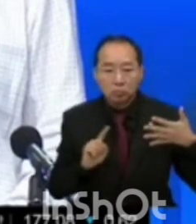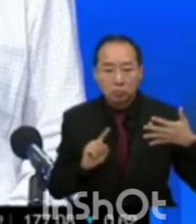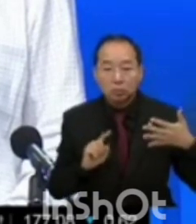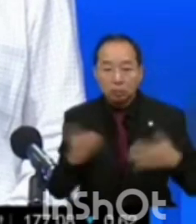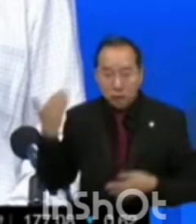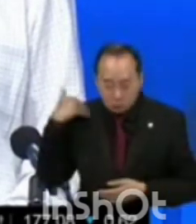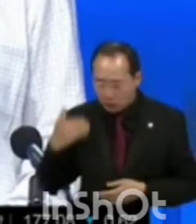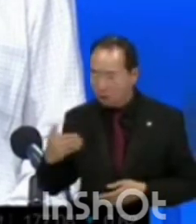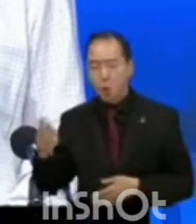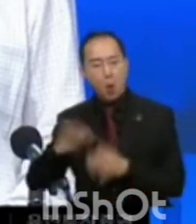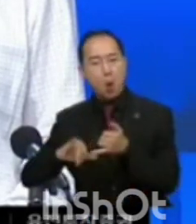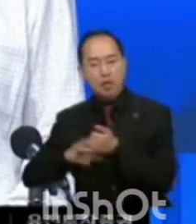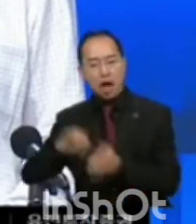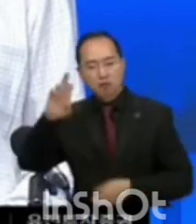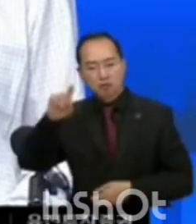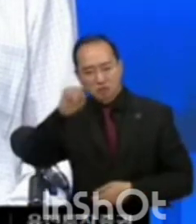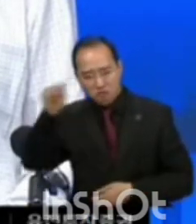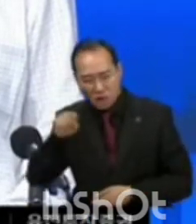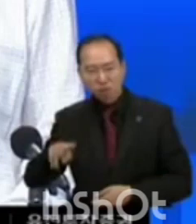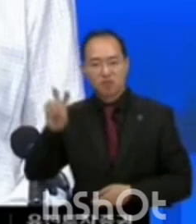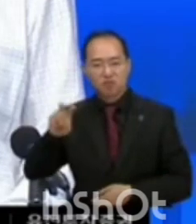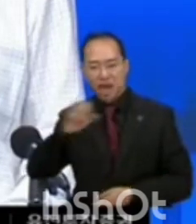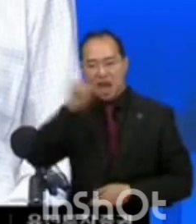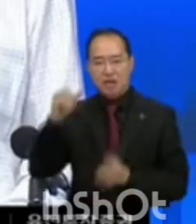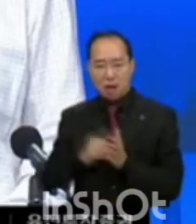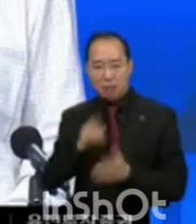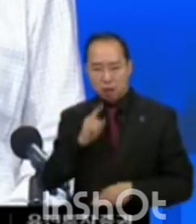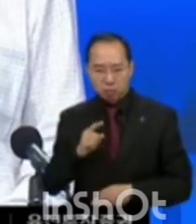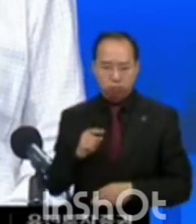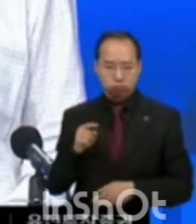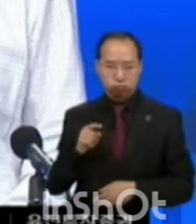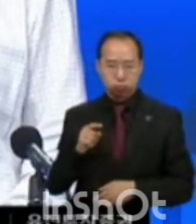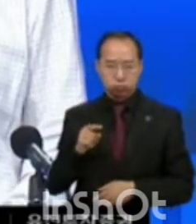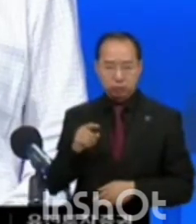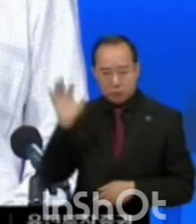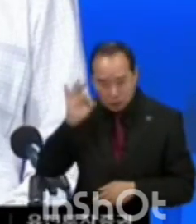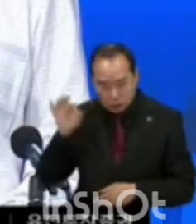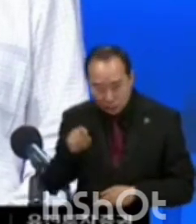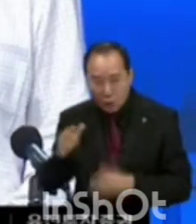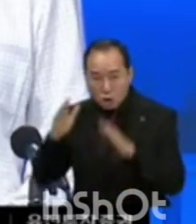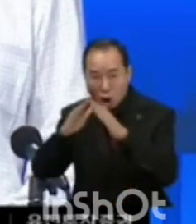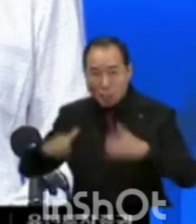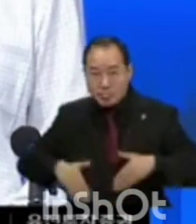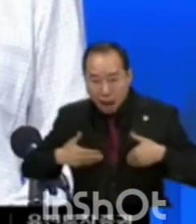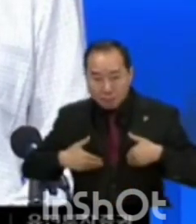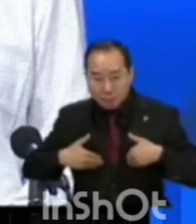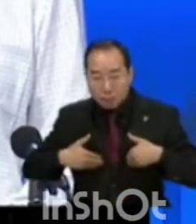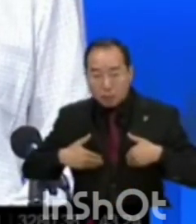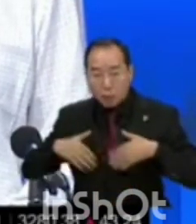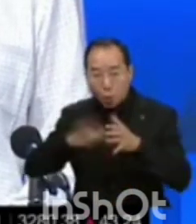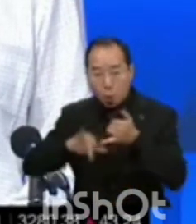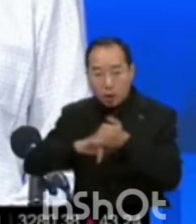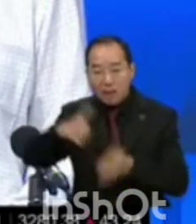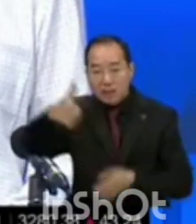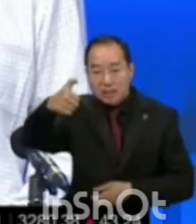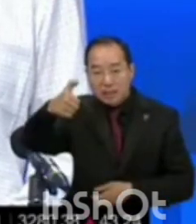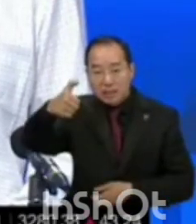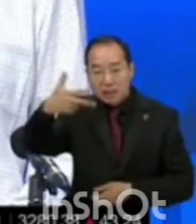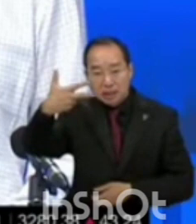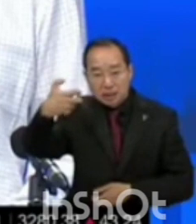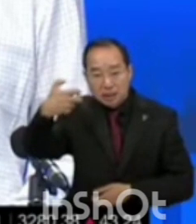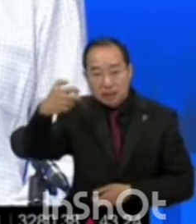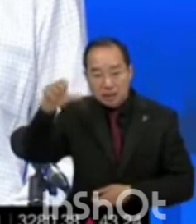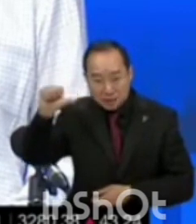그때 이제 그래서 매니페스토 보도자료를 보니까 전남도의 경우에는 공약이 76개였는데 그중에 완료된